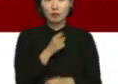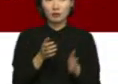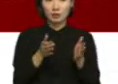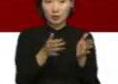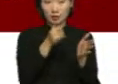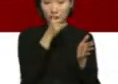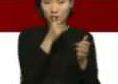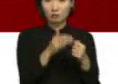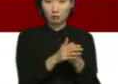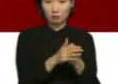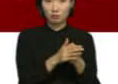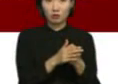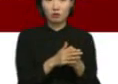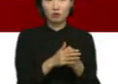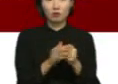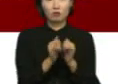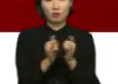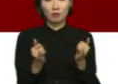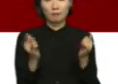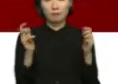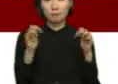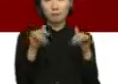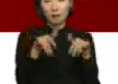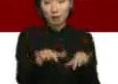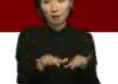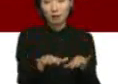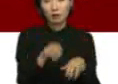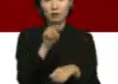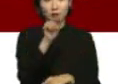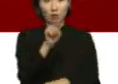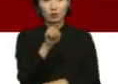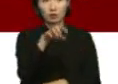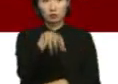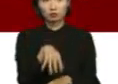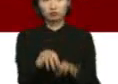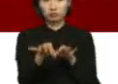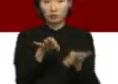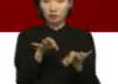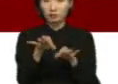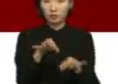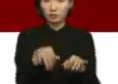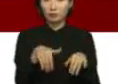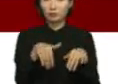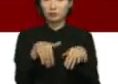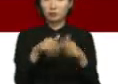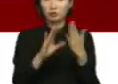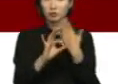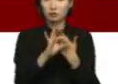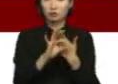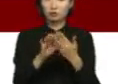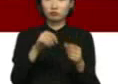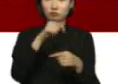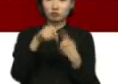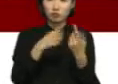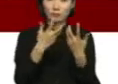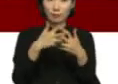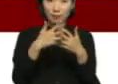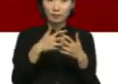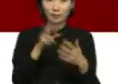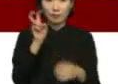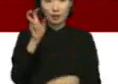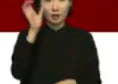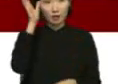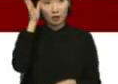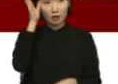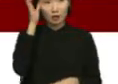있으니까 야 사람들이 많이 다니니까 저기에서 상정을 한번 장사가 잘 되겠네 라고 하는 상점들이